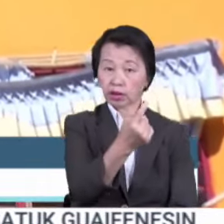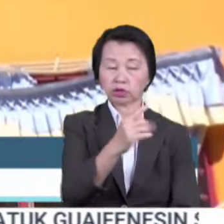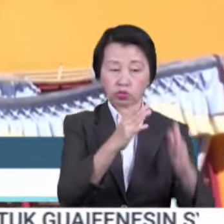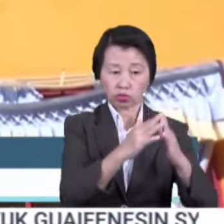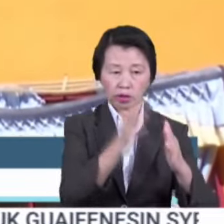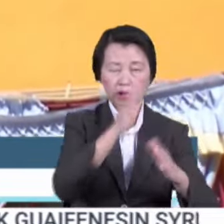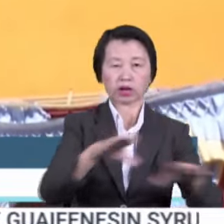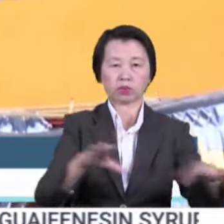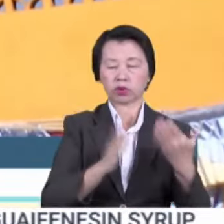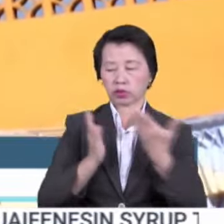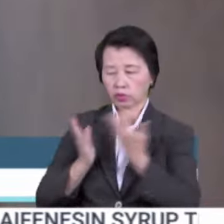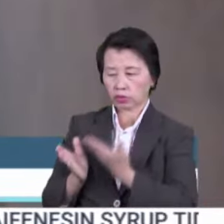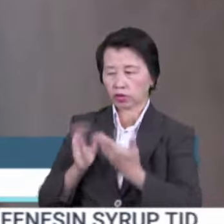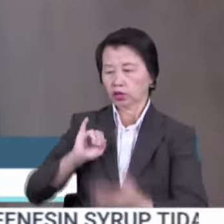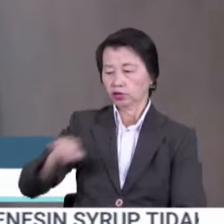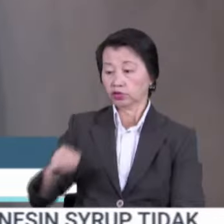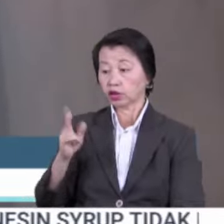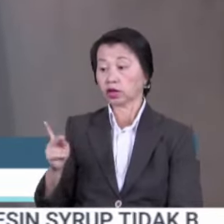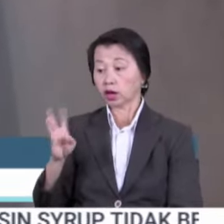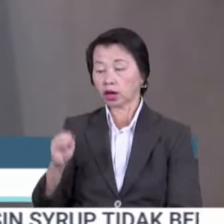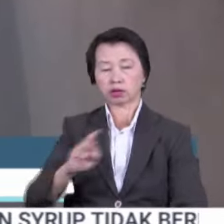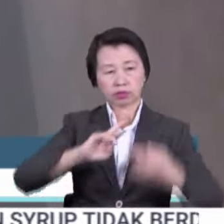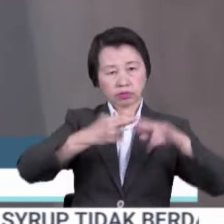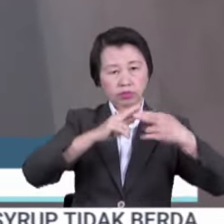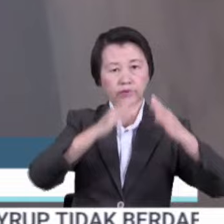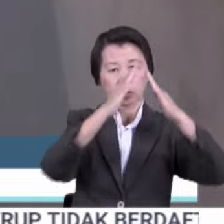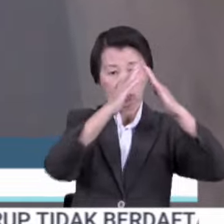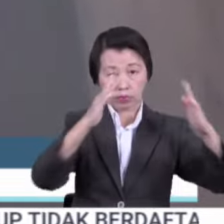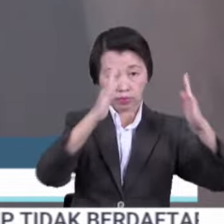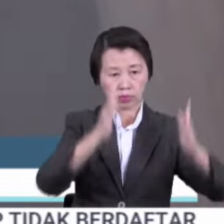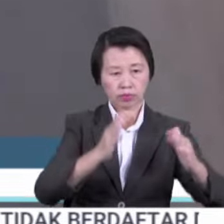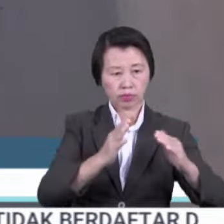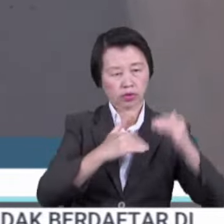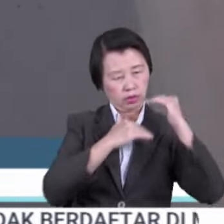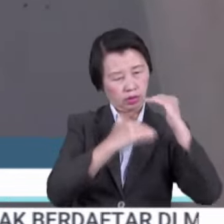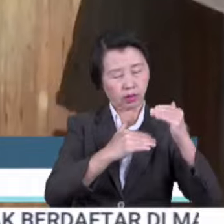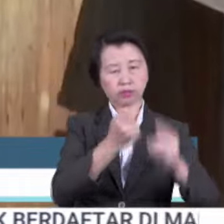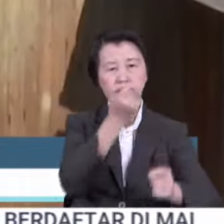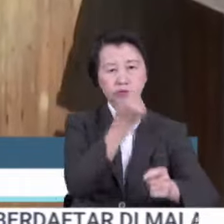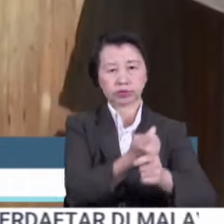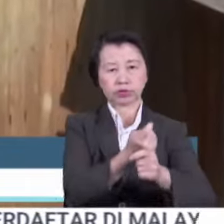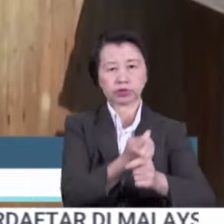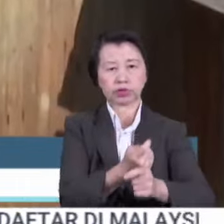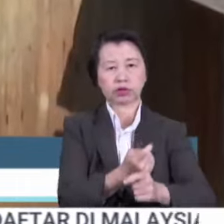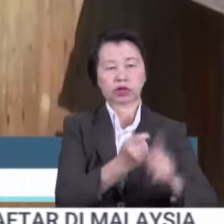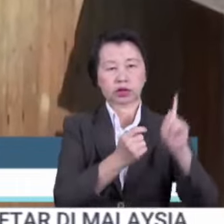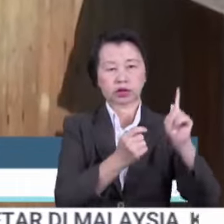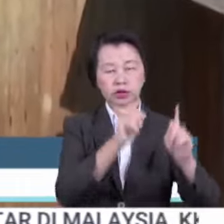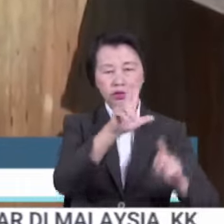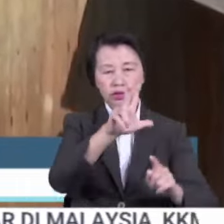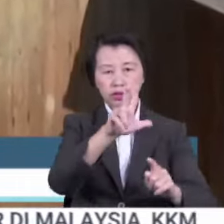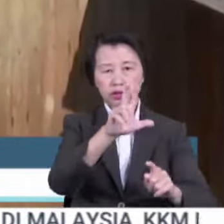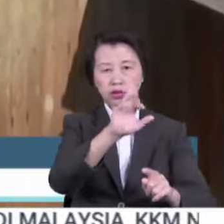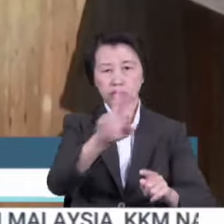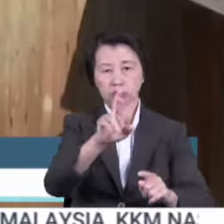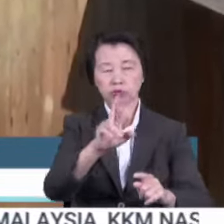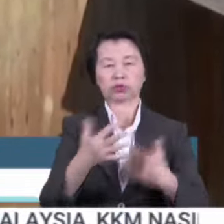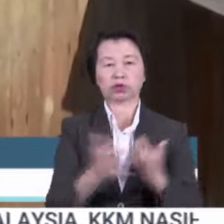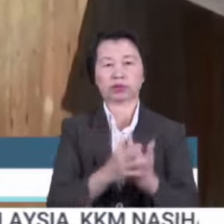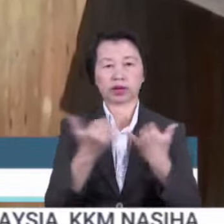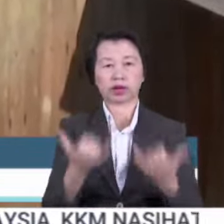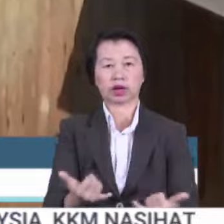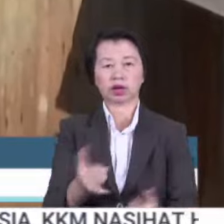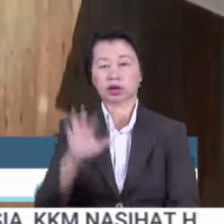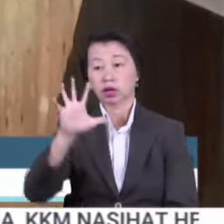jabatan kebajikan masyarakat melibatkan pembaikan Bumbung di bawah hak pembaikan ditetapkan yaitu sehingga 3000 Ringgit singa kini